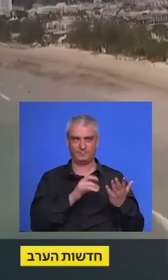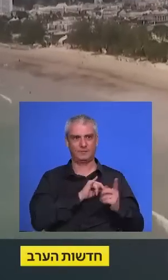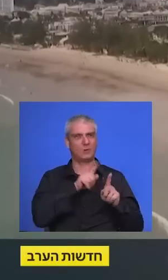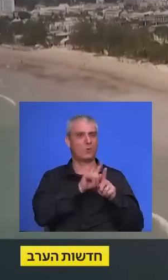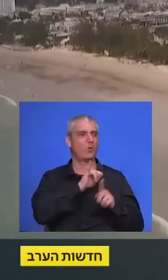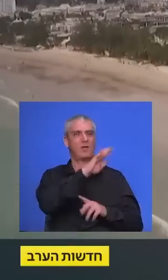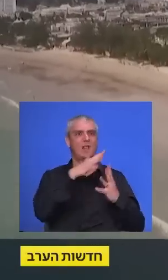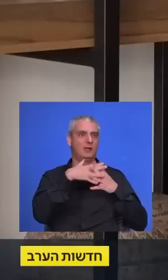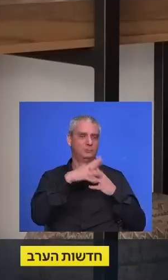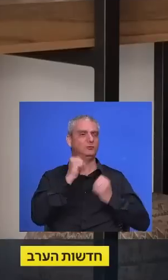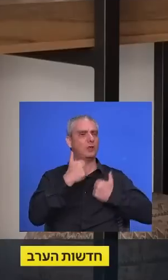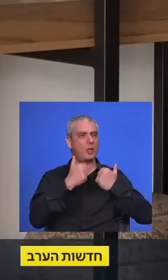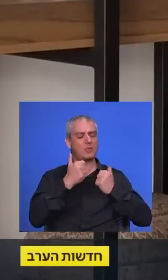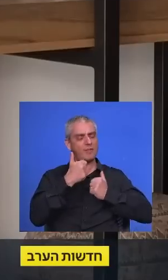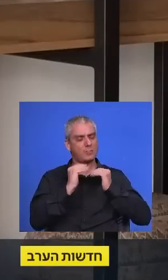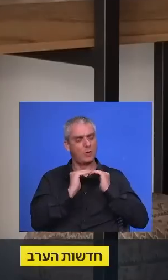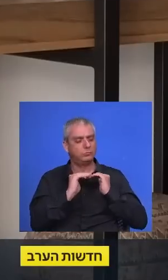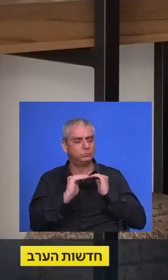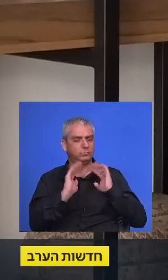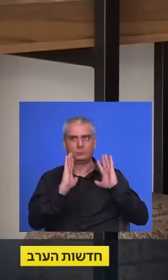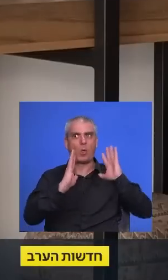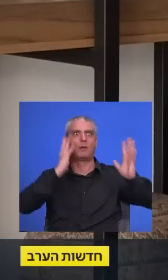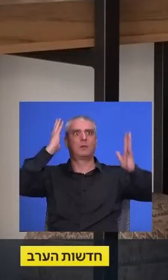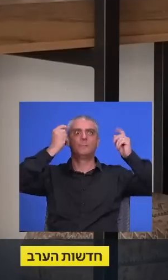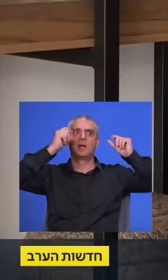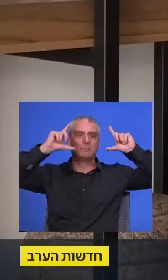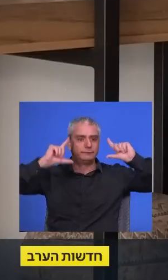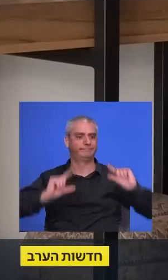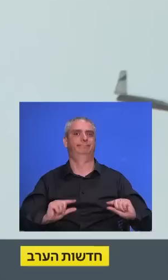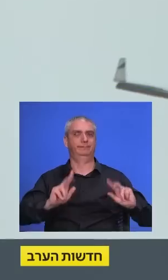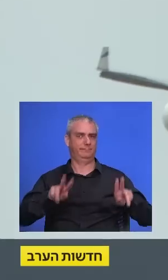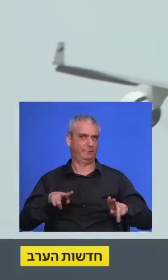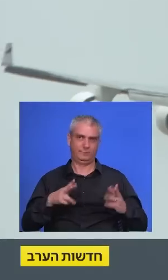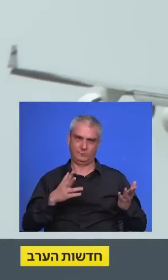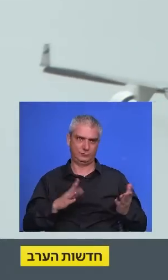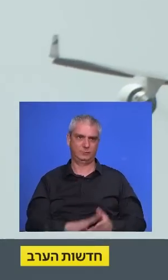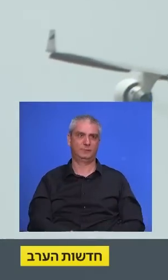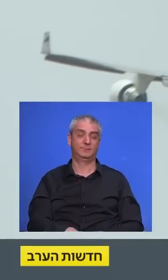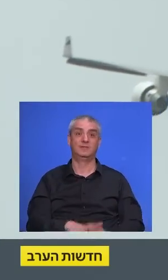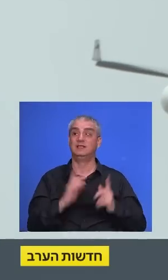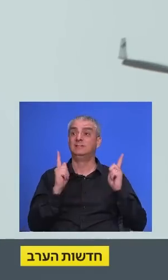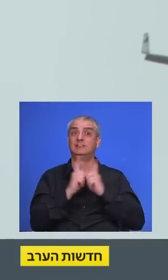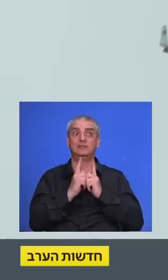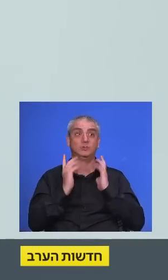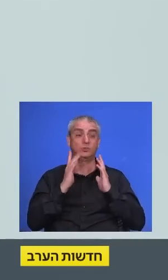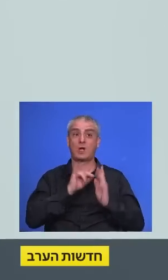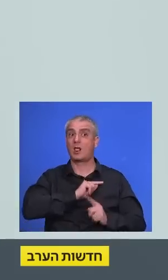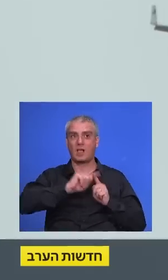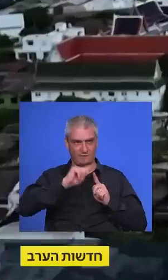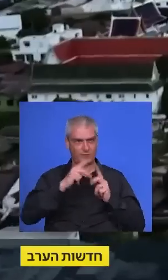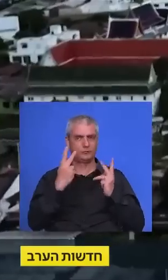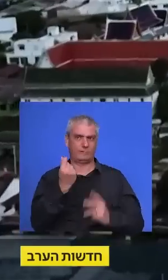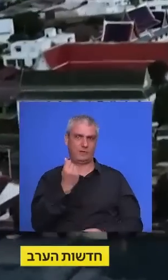הברית, שיש תחרות, אבל התחרות היא סולידית, אין שחיטה מלאה של המחירים. קיצור משמעותי כל כך של קווים שווה גם